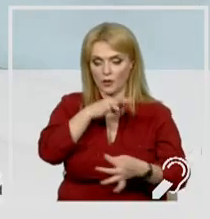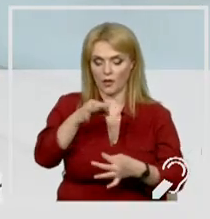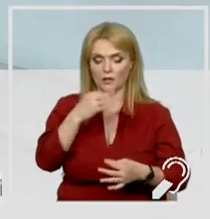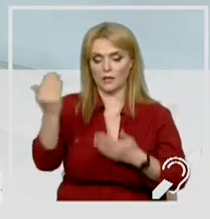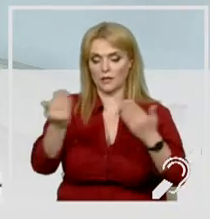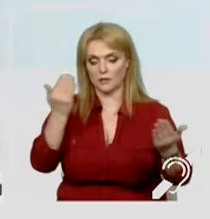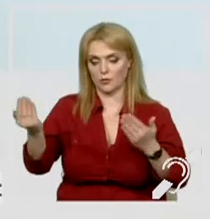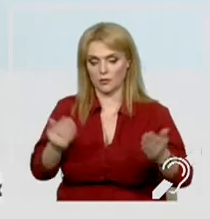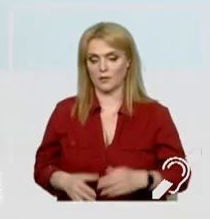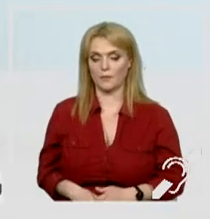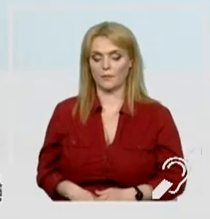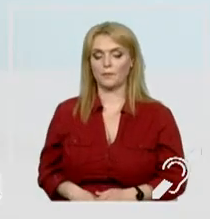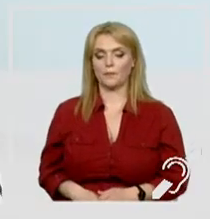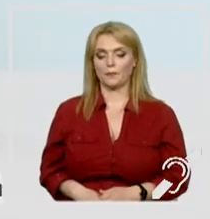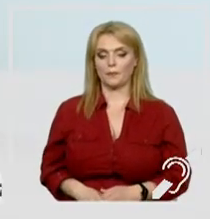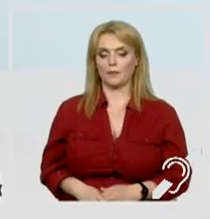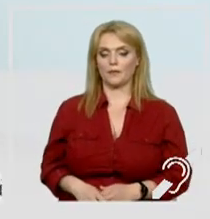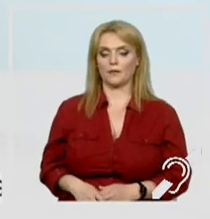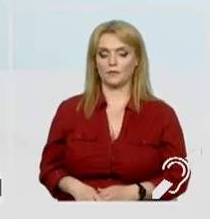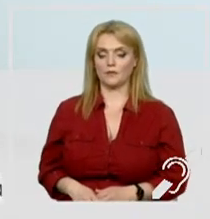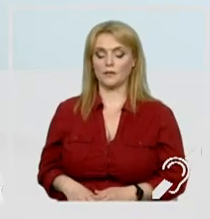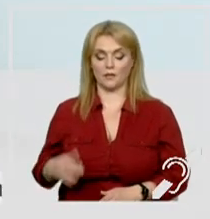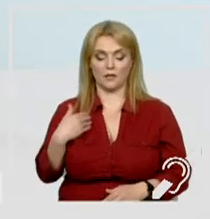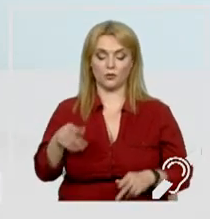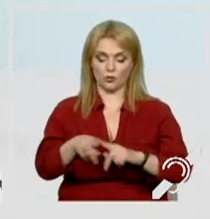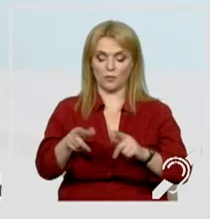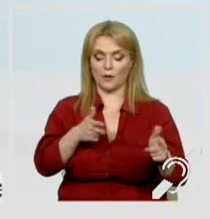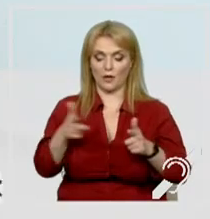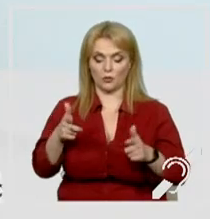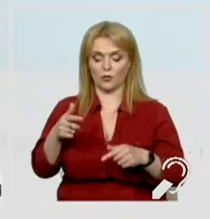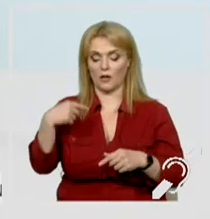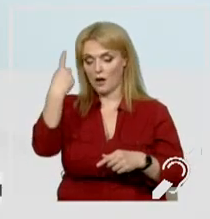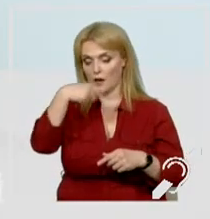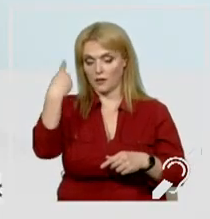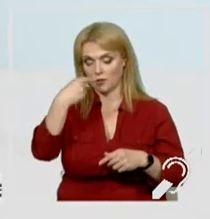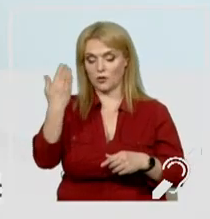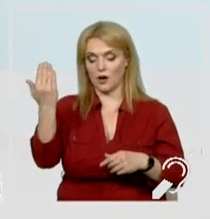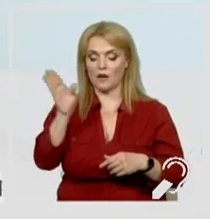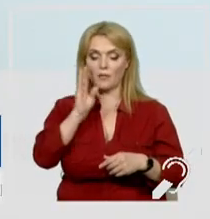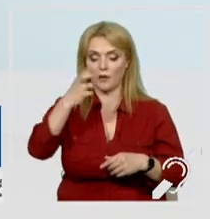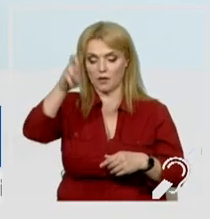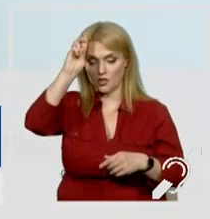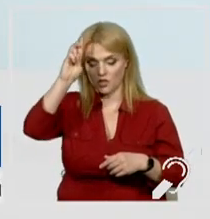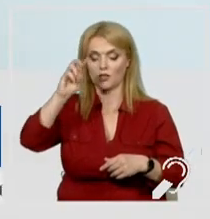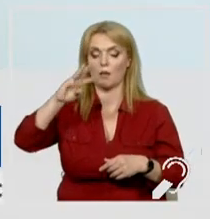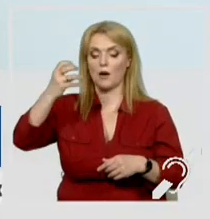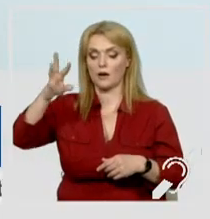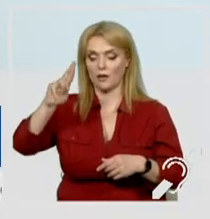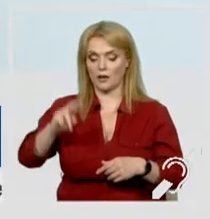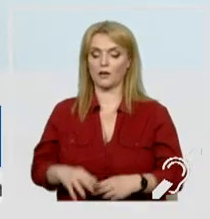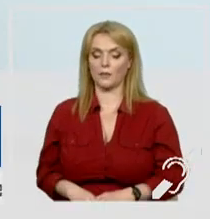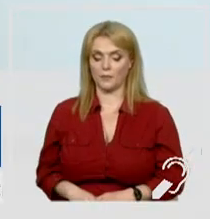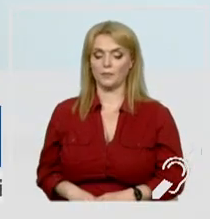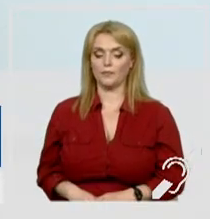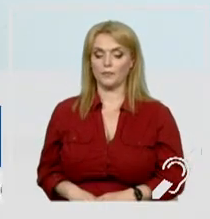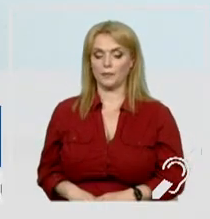la Chișinău. Expun macheta Reginei Maria și prezența noastră a tuturor autorilor, cred, vine